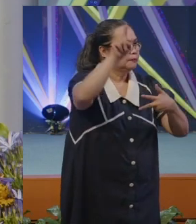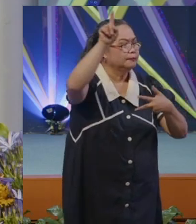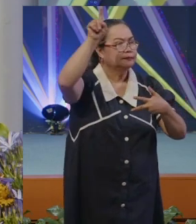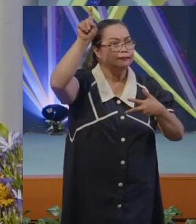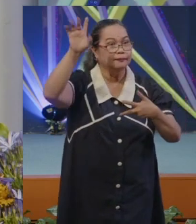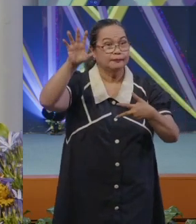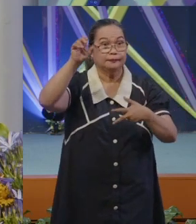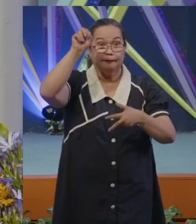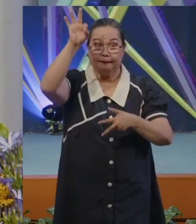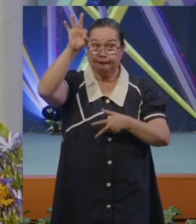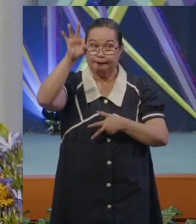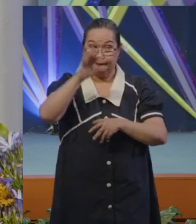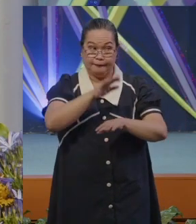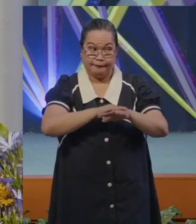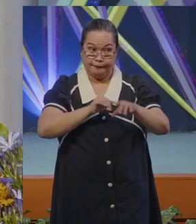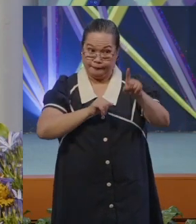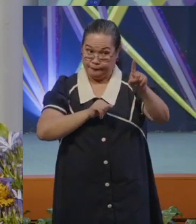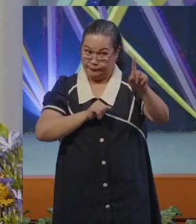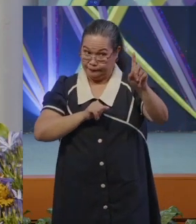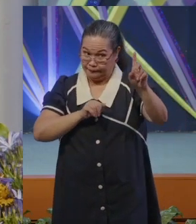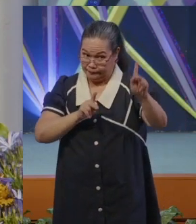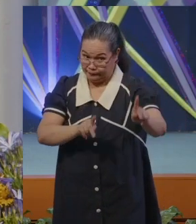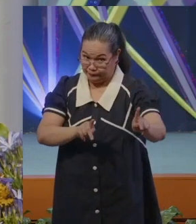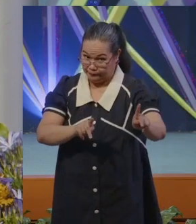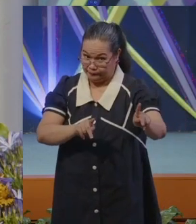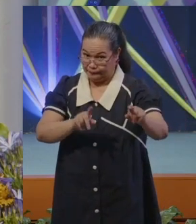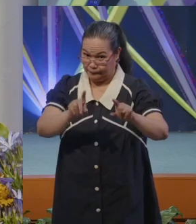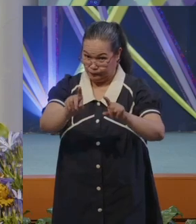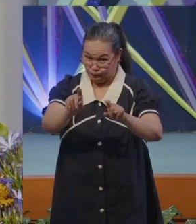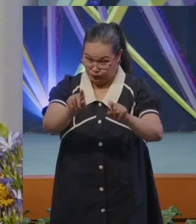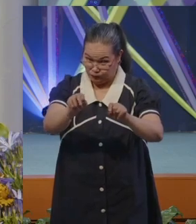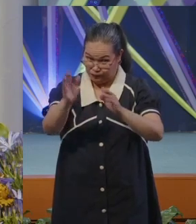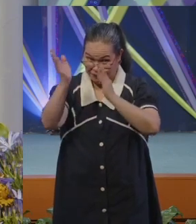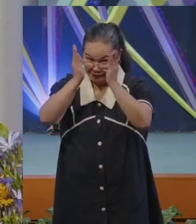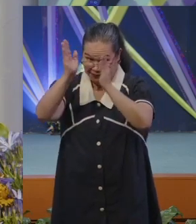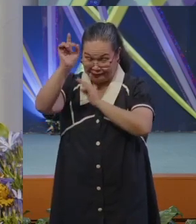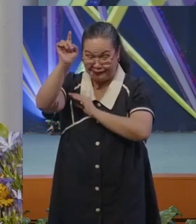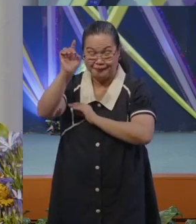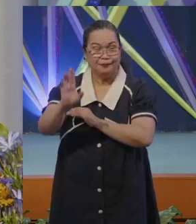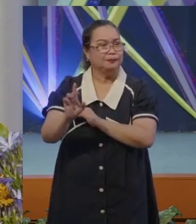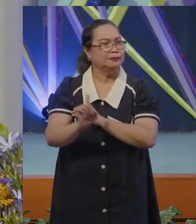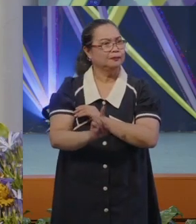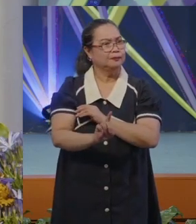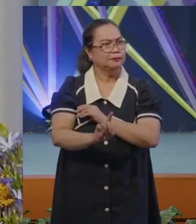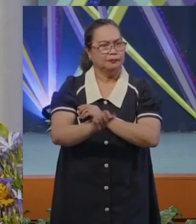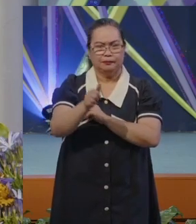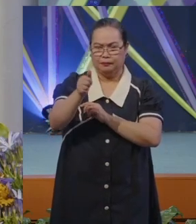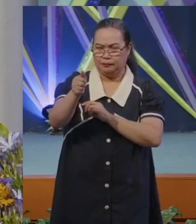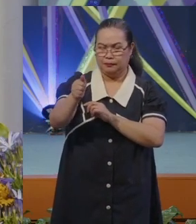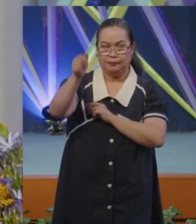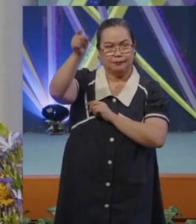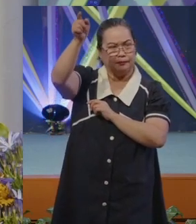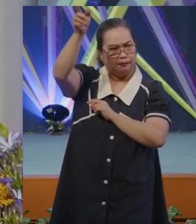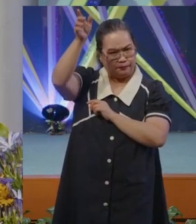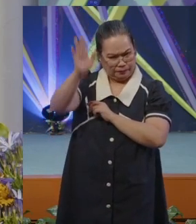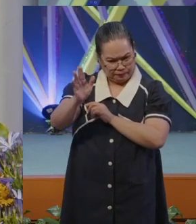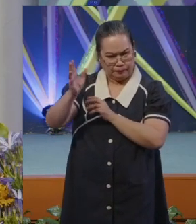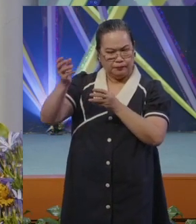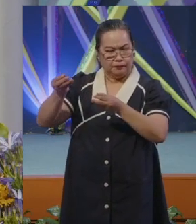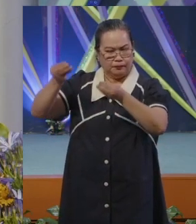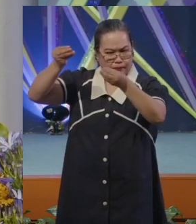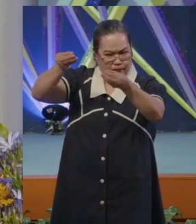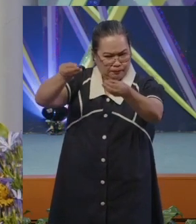pag tinawag niya ang isang tao upang gumawa at maglingkod sa Kanya, siya ang magbibigay